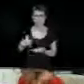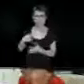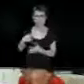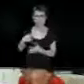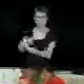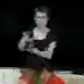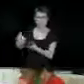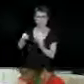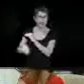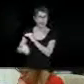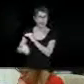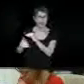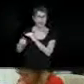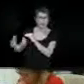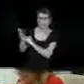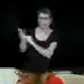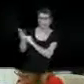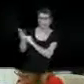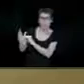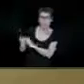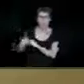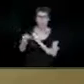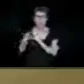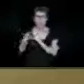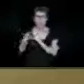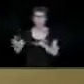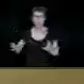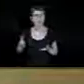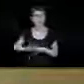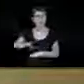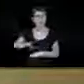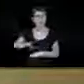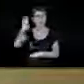Donc je souhaite qu'il nous tienne informés rapidement. Merci, Monsieur Colas. Monsieur Solignac.